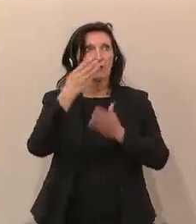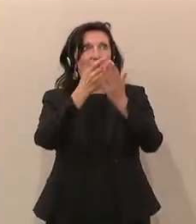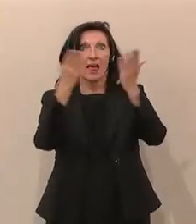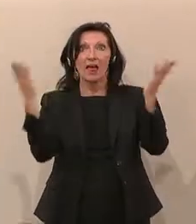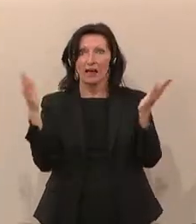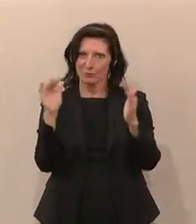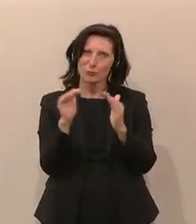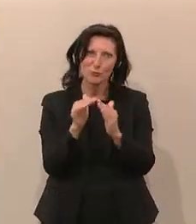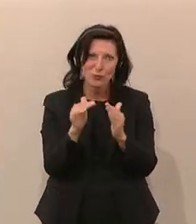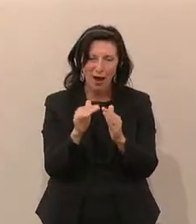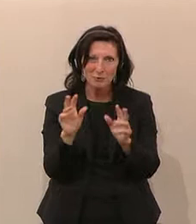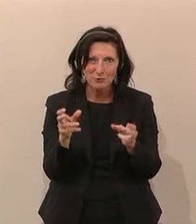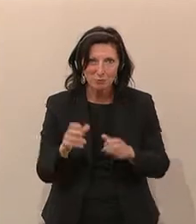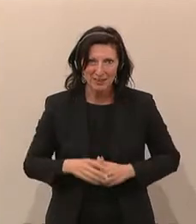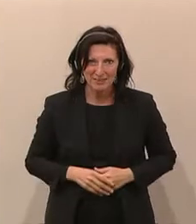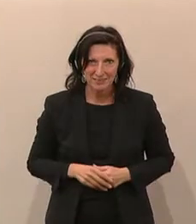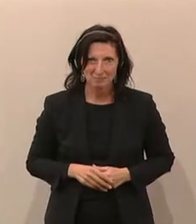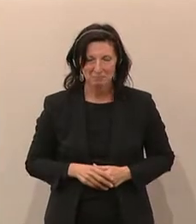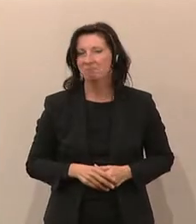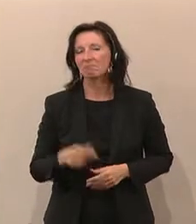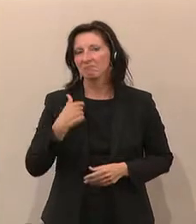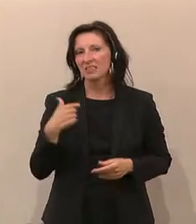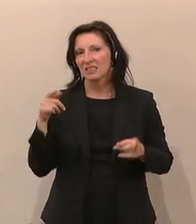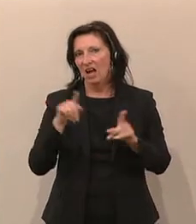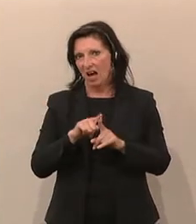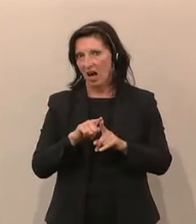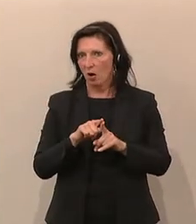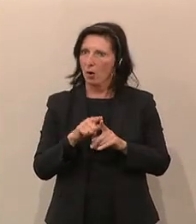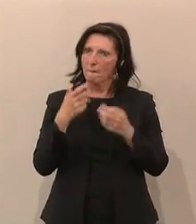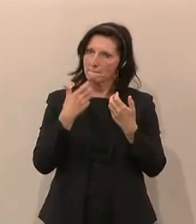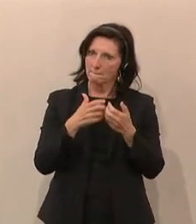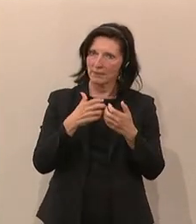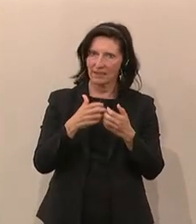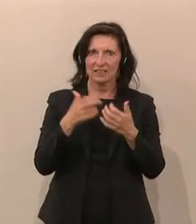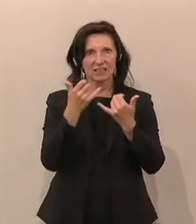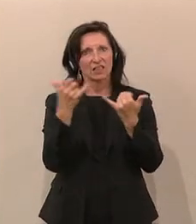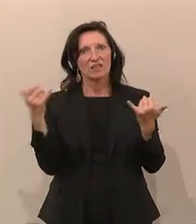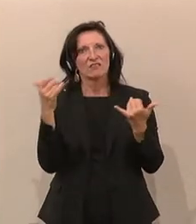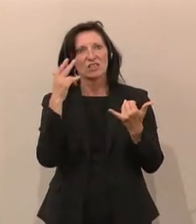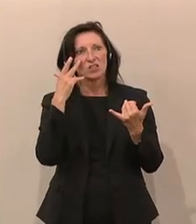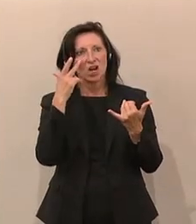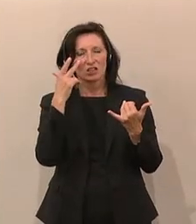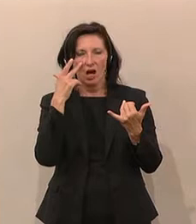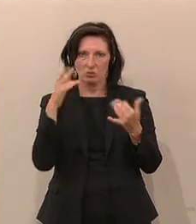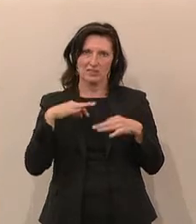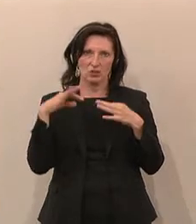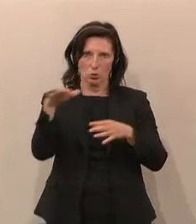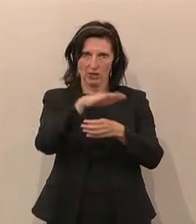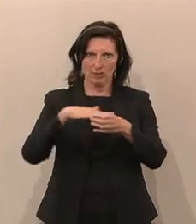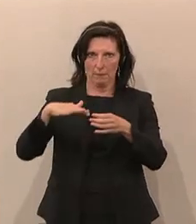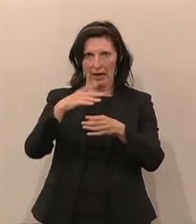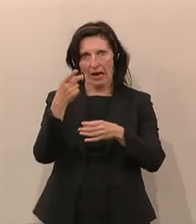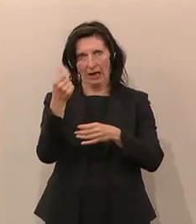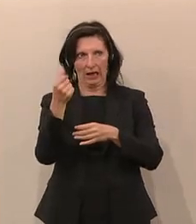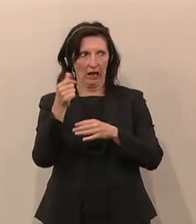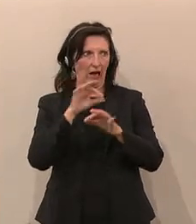den Fernsehschirmen. Ich möchte auch auf den Bericht der Mittelflüsse im Gesundheitswesen eingehen. Und man